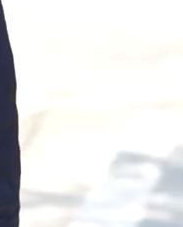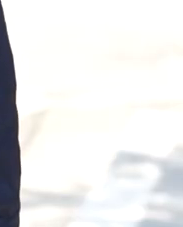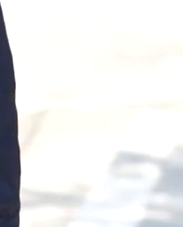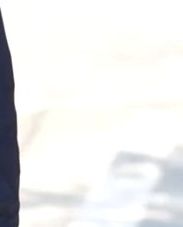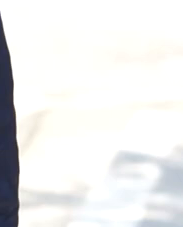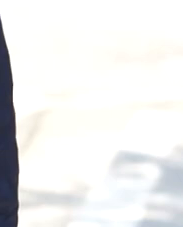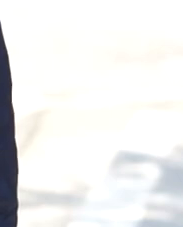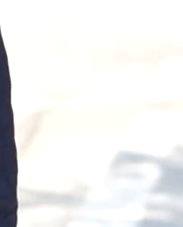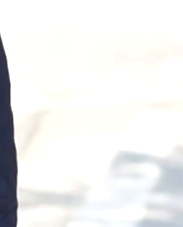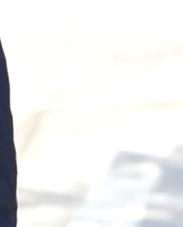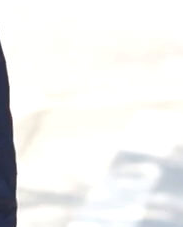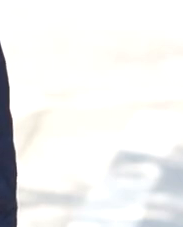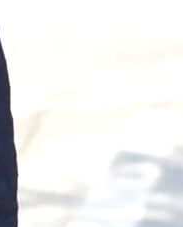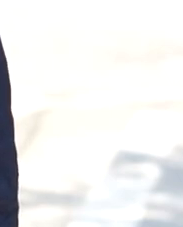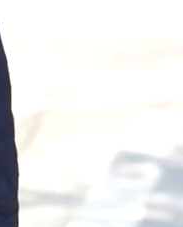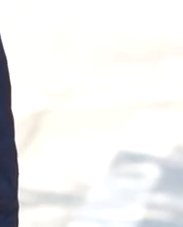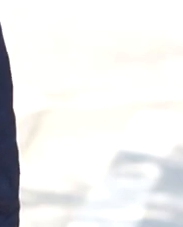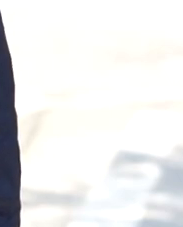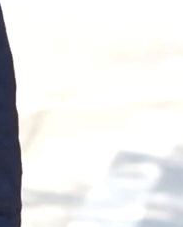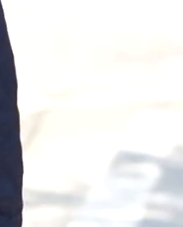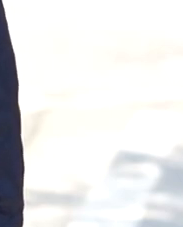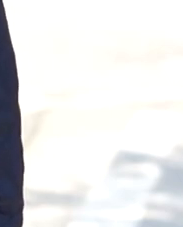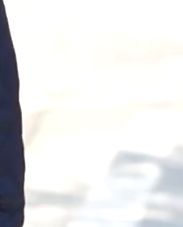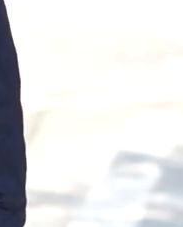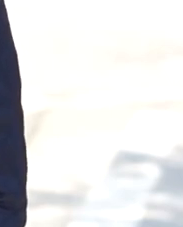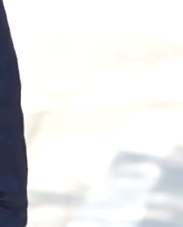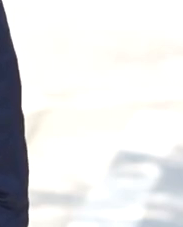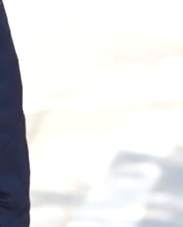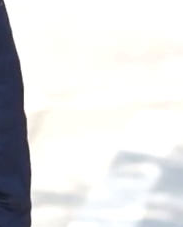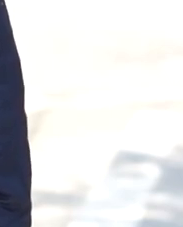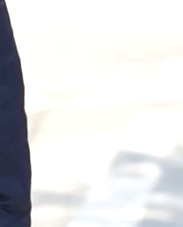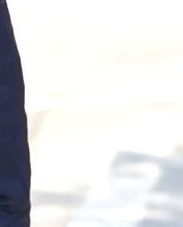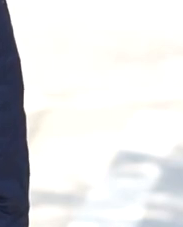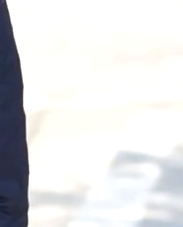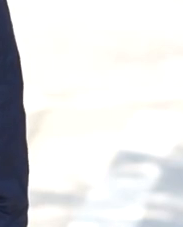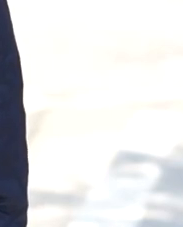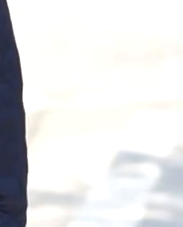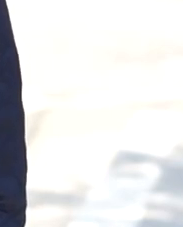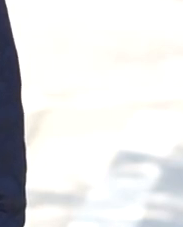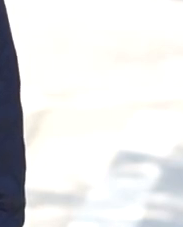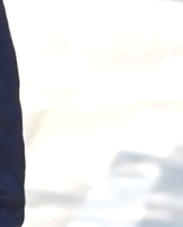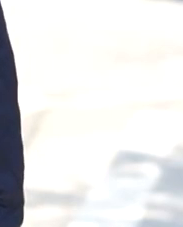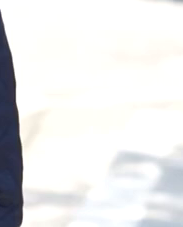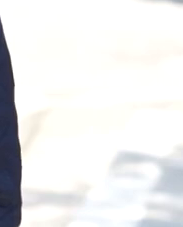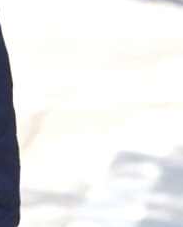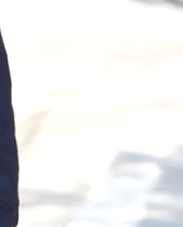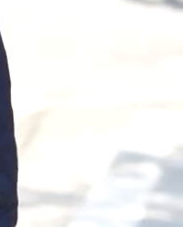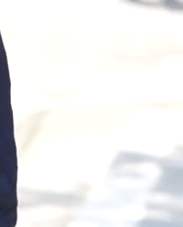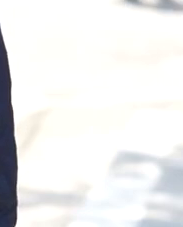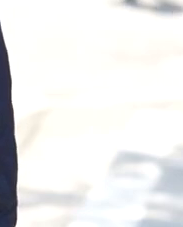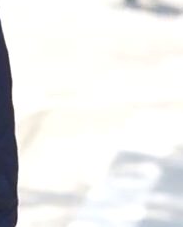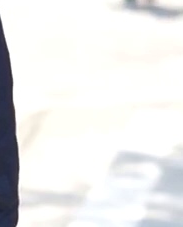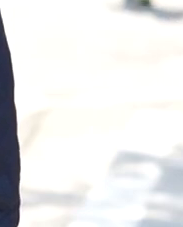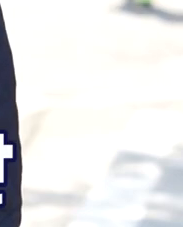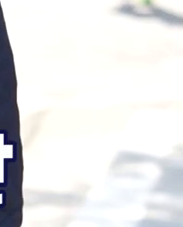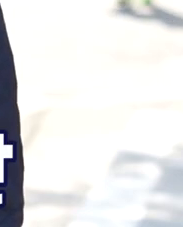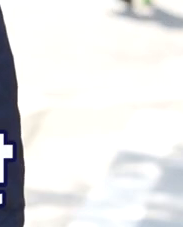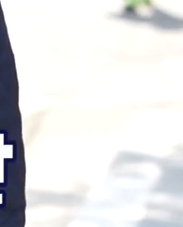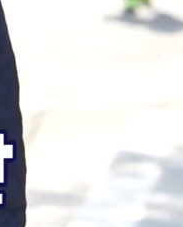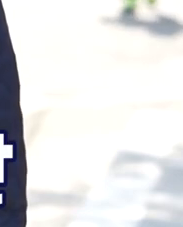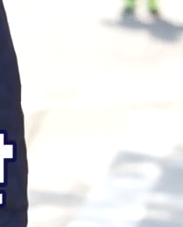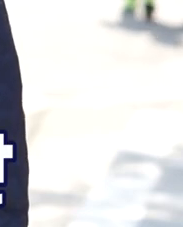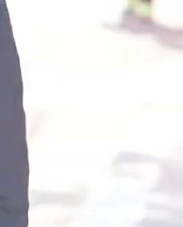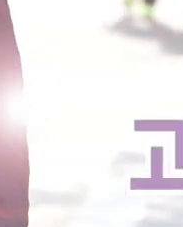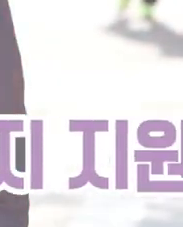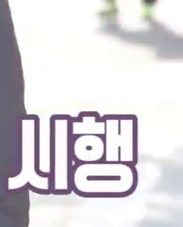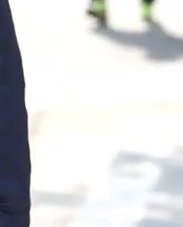사회적 거리 두기로 인한 소비 심리 위축을 극복하기 위해 강서구가 소상공인 사업체 근로자의 고용 안정과 생계